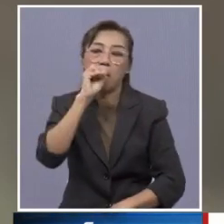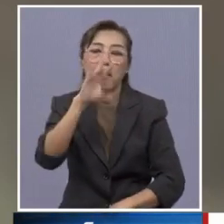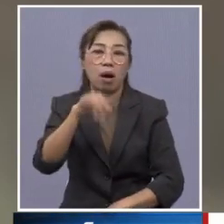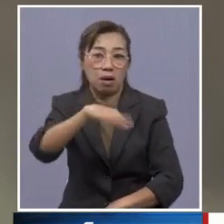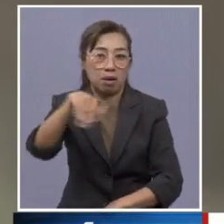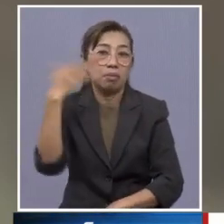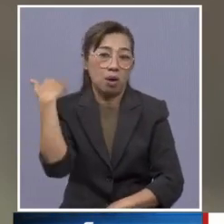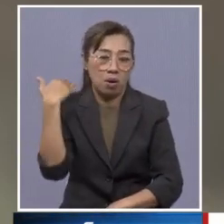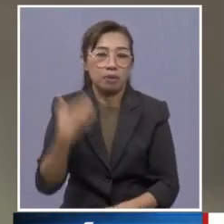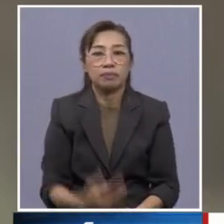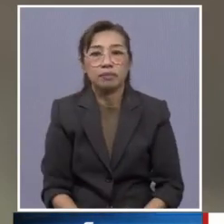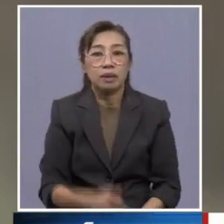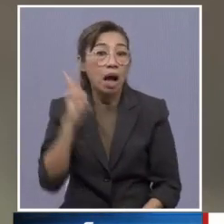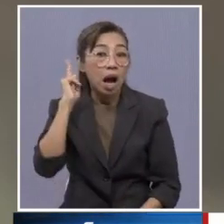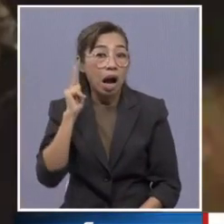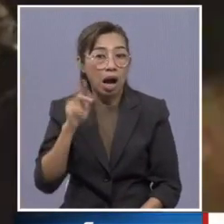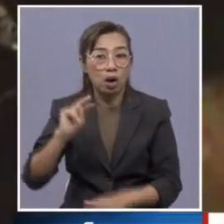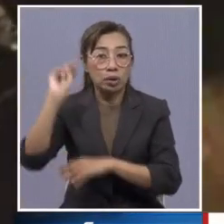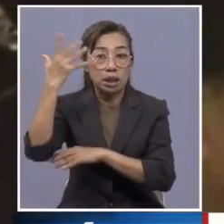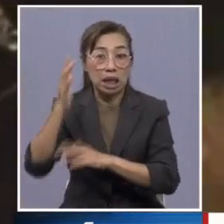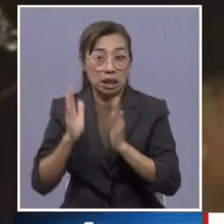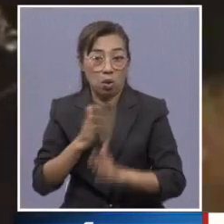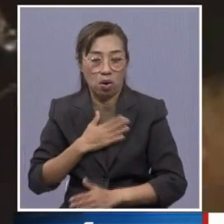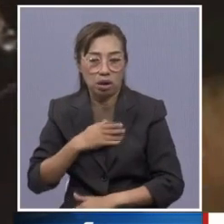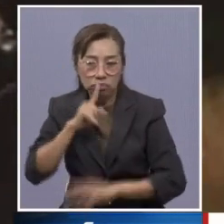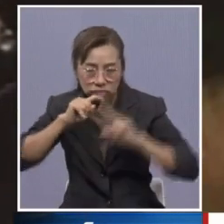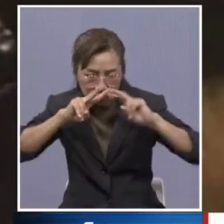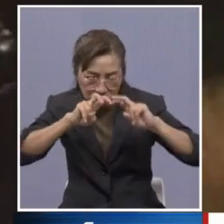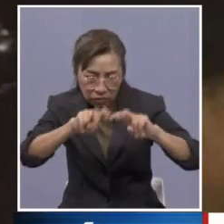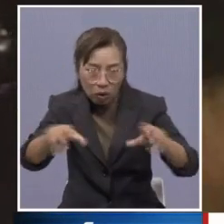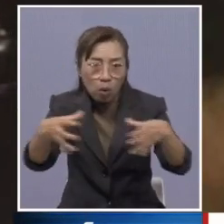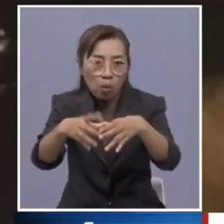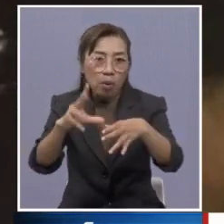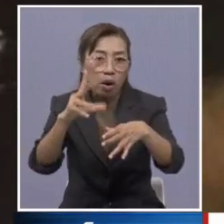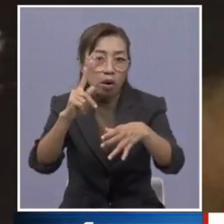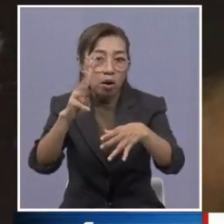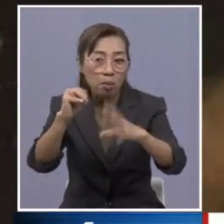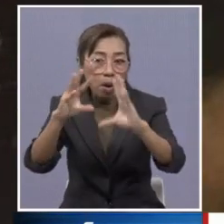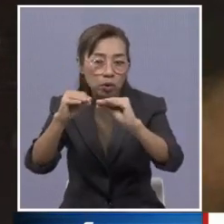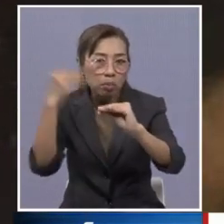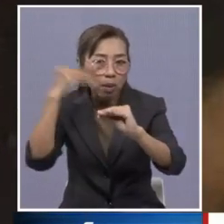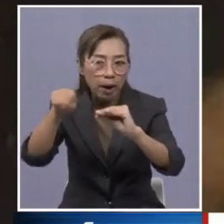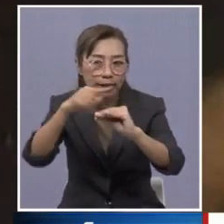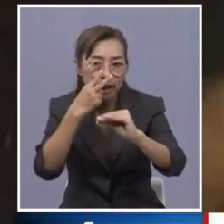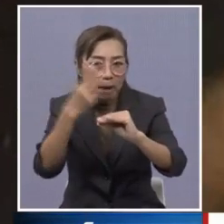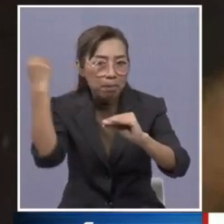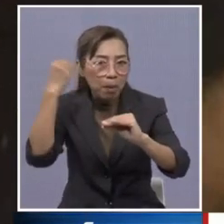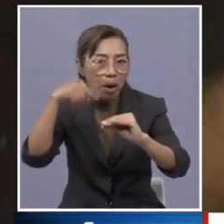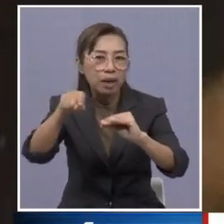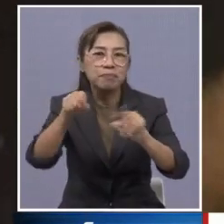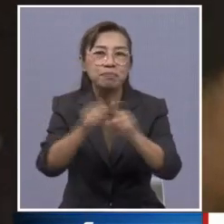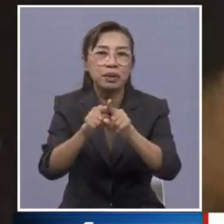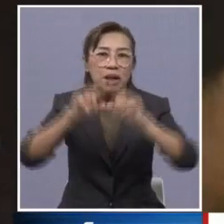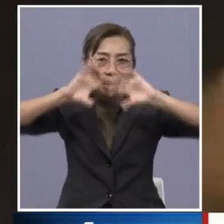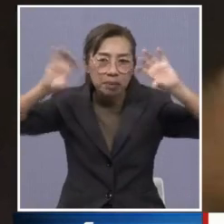บอกเอาไว้นะครับทีนี้ทีมข่าวการเมืองเนชั่นทีวีไปสืบค้นนะครับเรื่องของครมสัญจรที่มักจะเป็นภาพจำเกิดขึ้นในสมัยของ